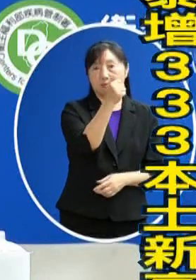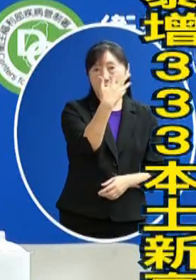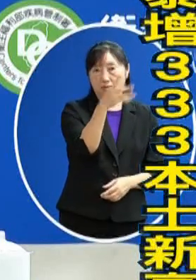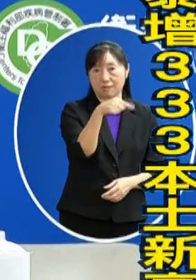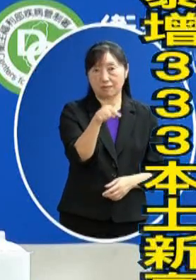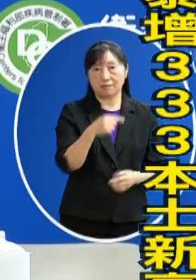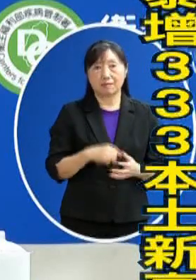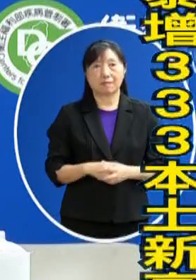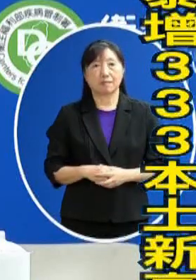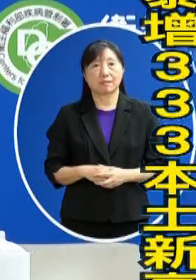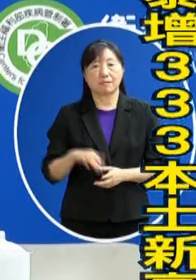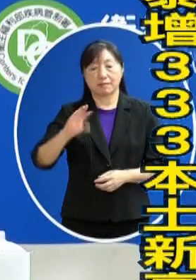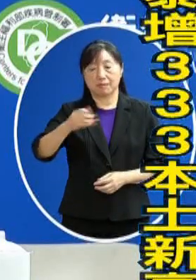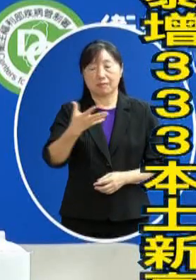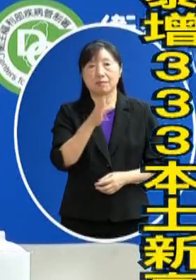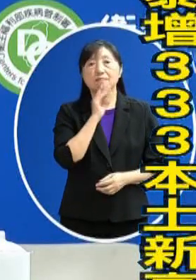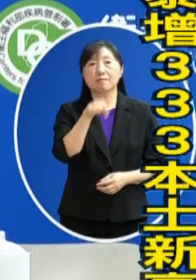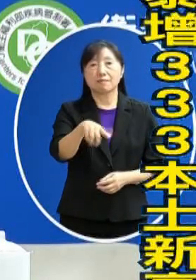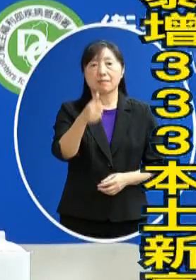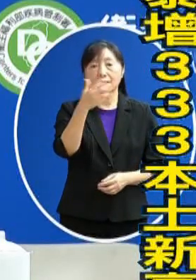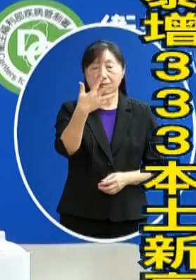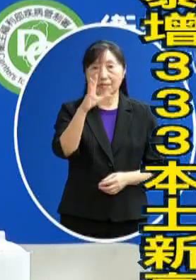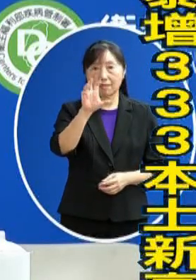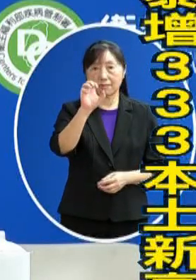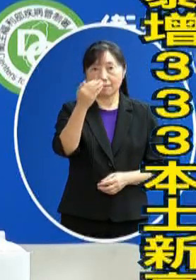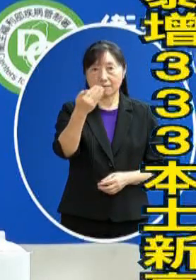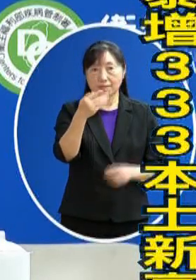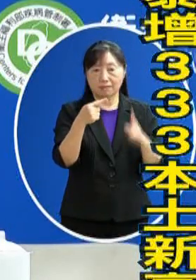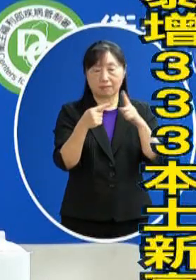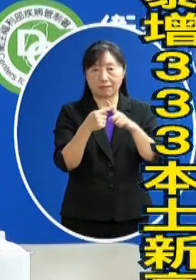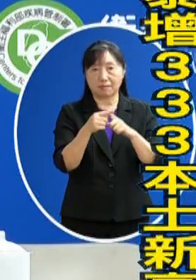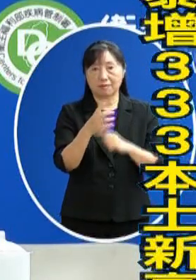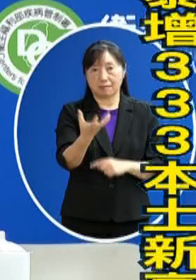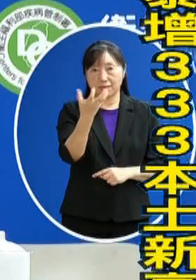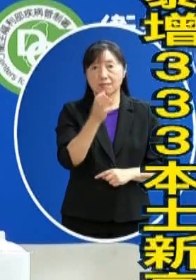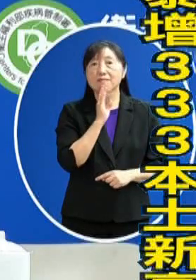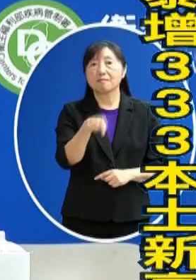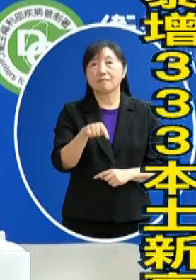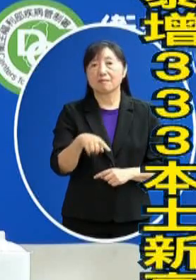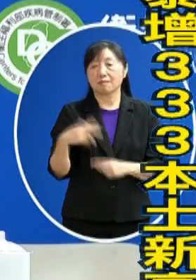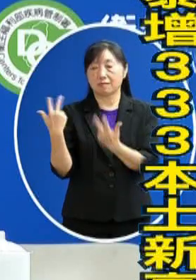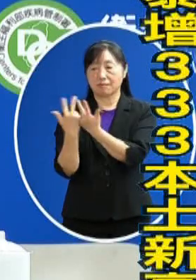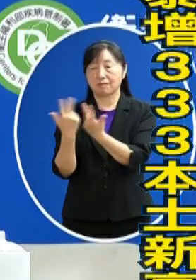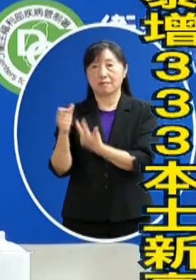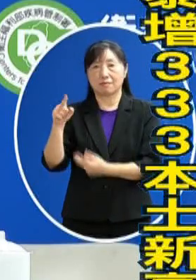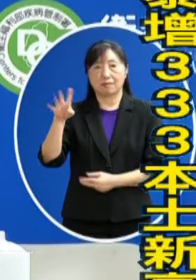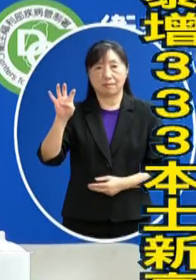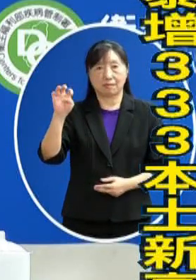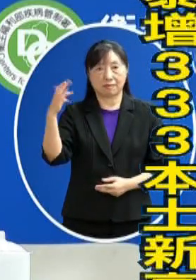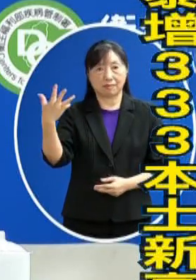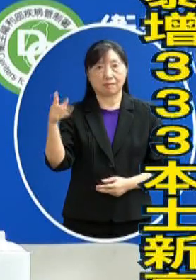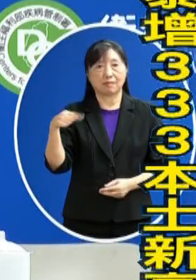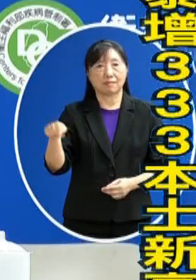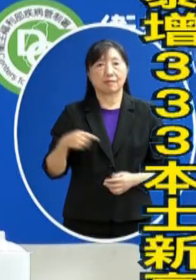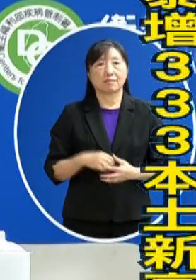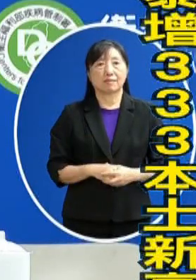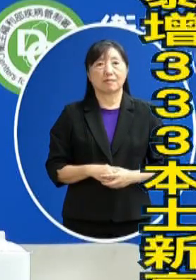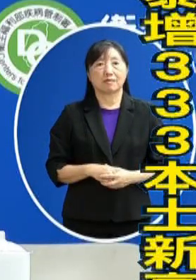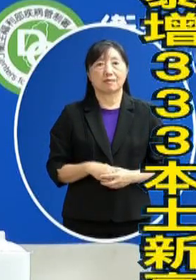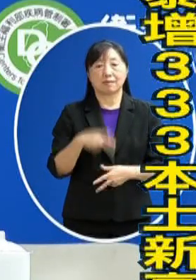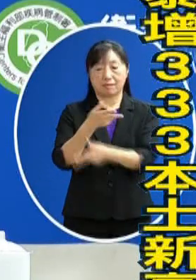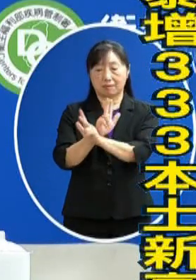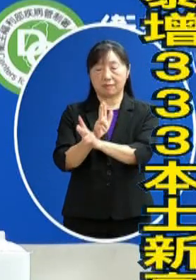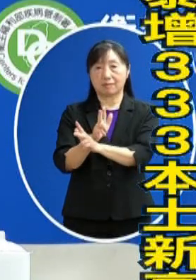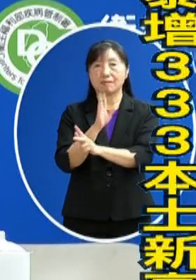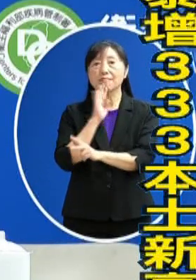有鉴于如今呢，双北疫情都跟着大爆发，南高屏三个县市的议会是为了让市府团队呢，大家都可以专心在